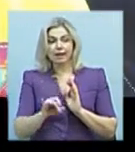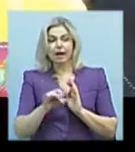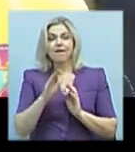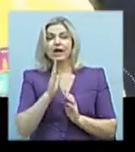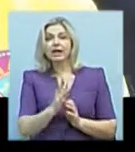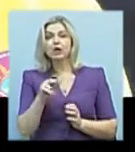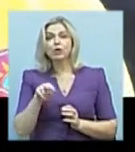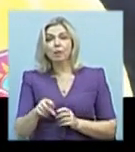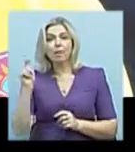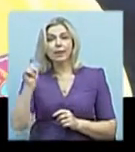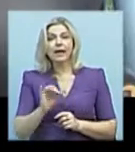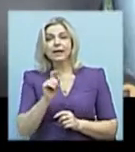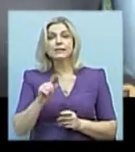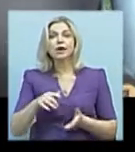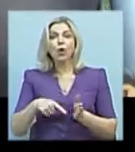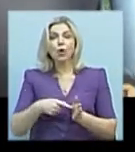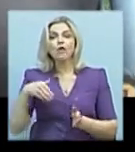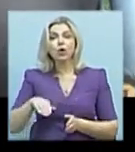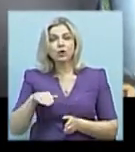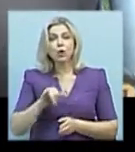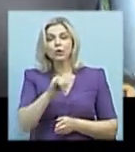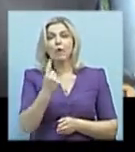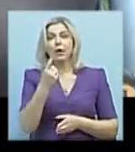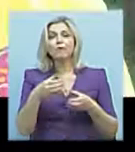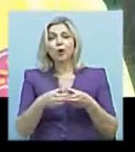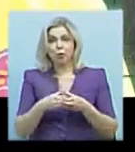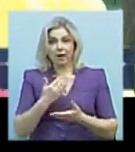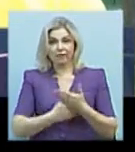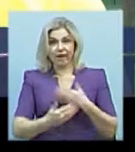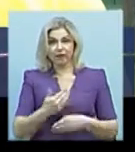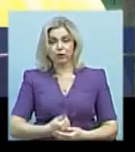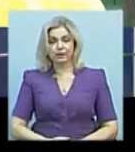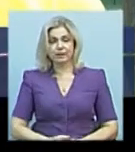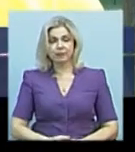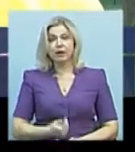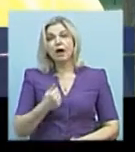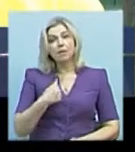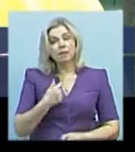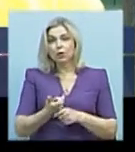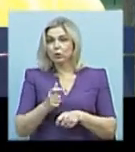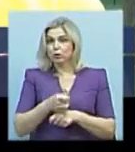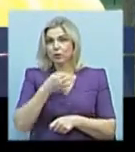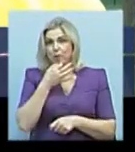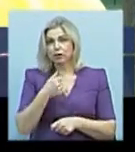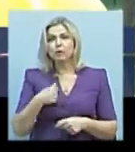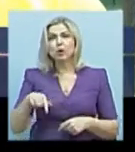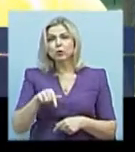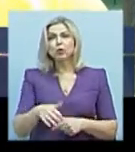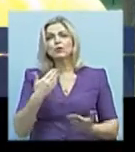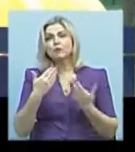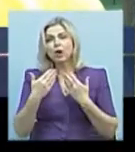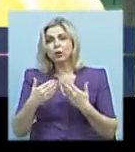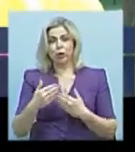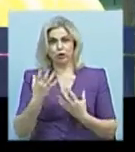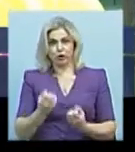Кривоносова з командою приїхала з Вознесенську. У жінки перша група інвалідності. Ви знаєте, мені подобається дуже, що ми тут спілкуємося між собою